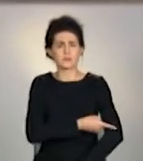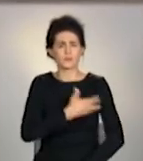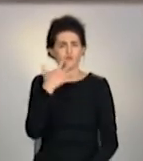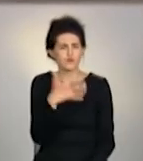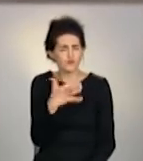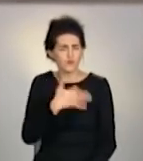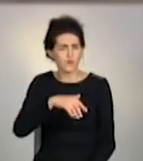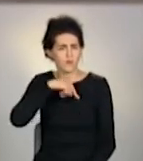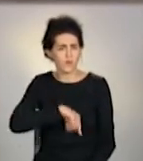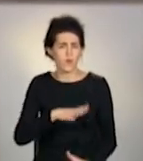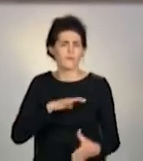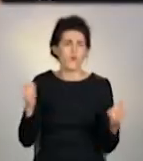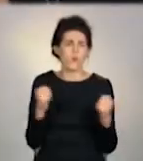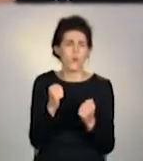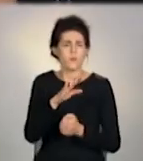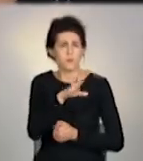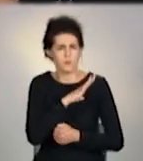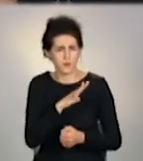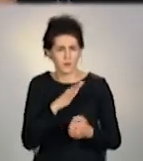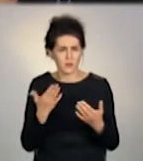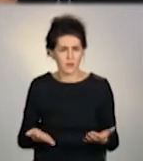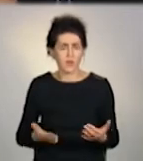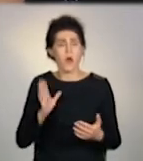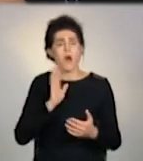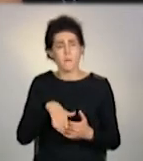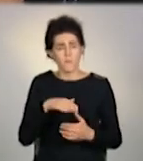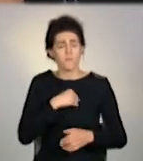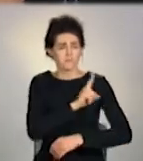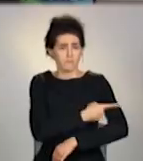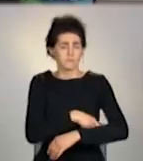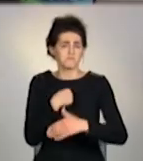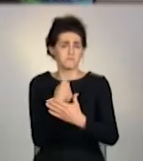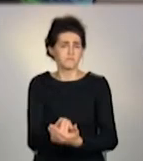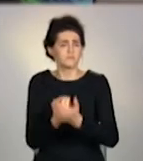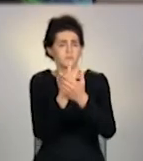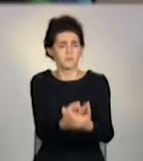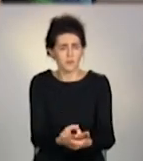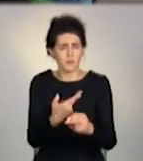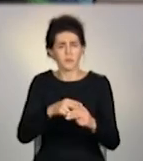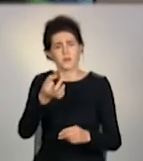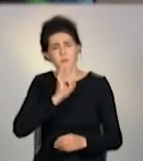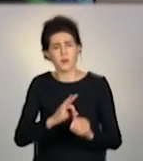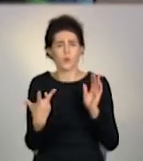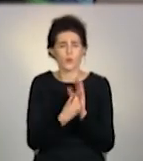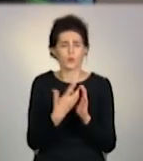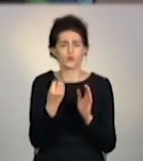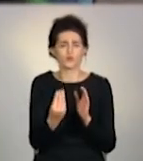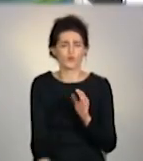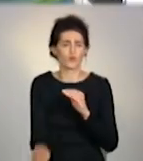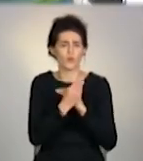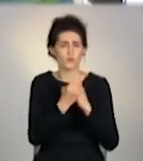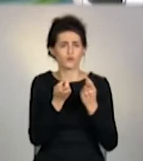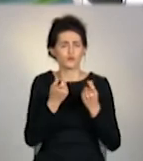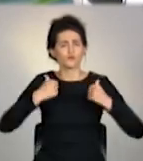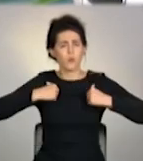і в холод кидало. Потім мене все ж таки госпіталізували. До пігулок та уколів лікарі додали